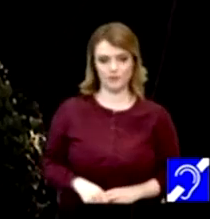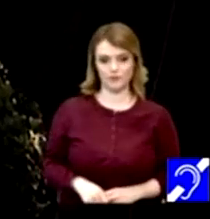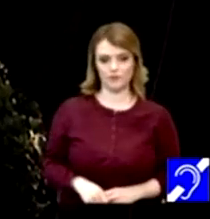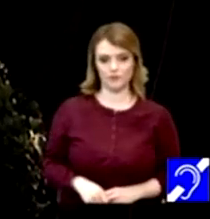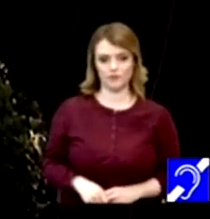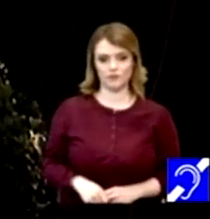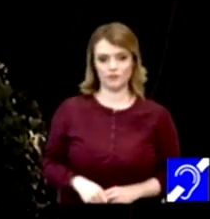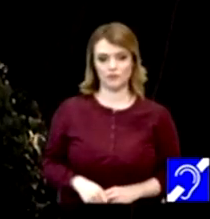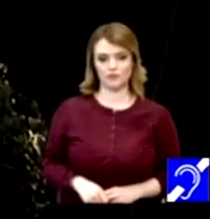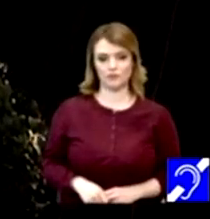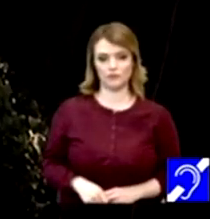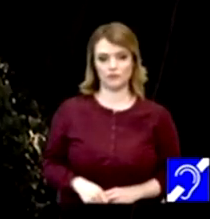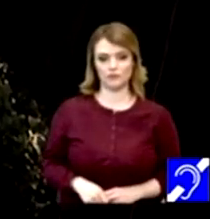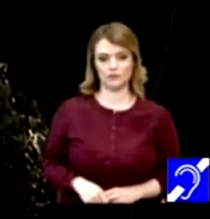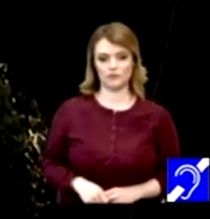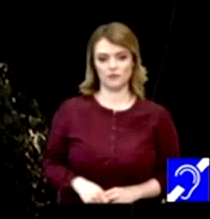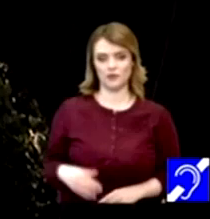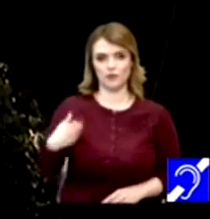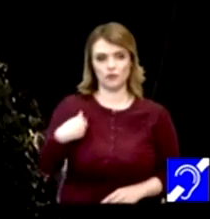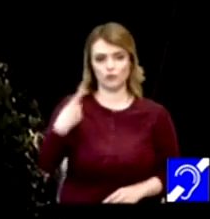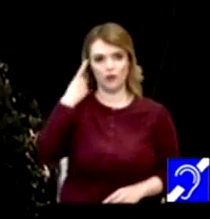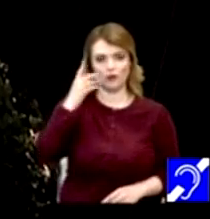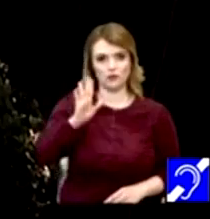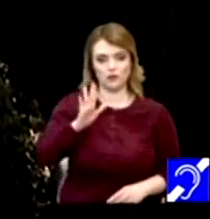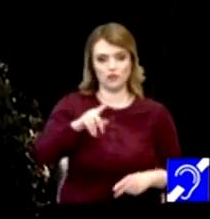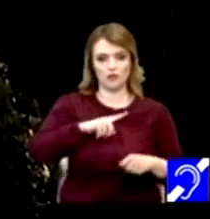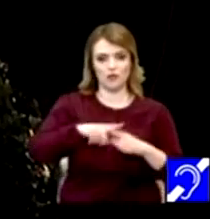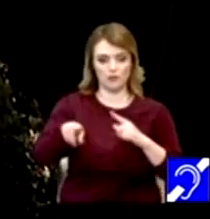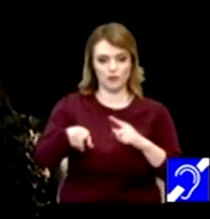Da, n-am știut că așa repede să pleci.